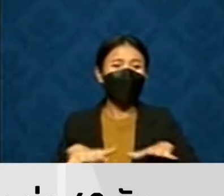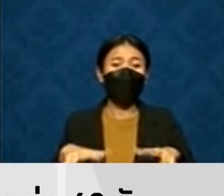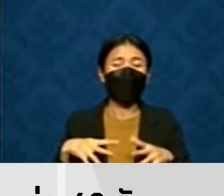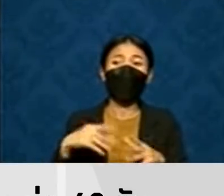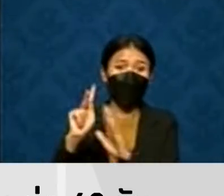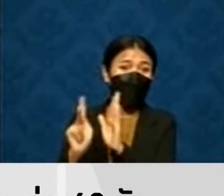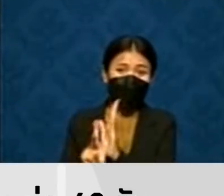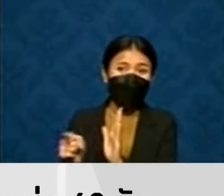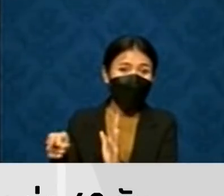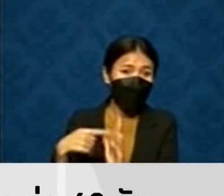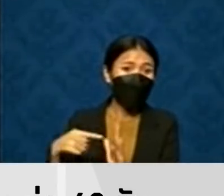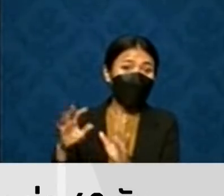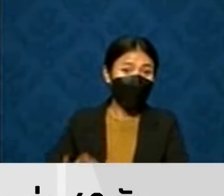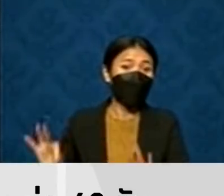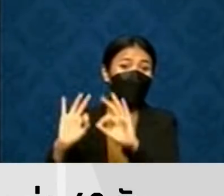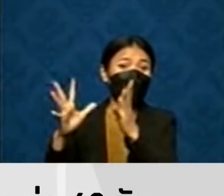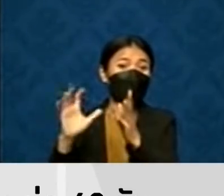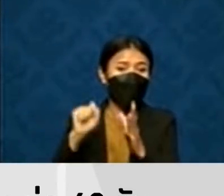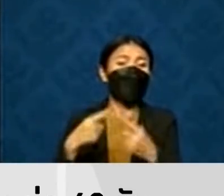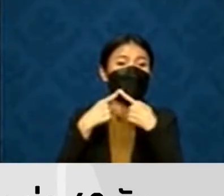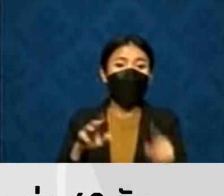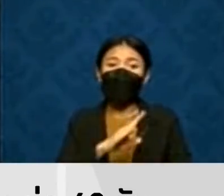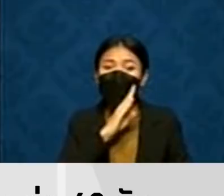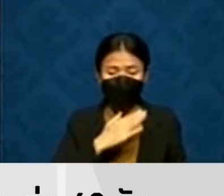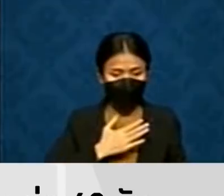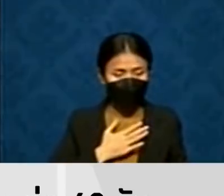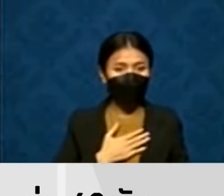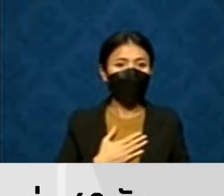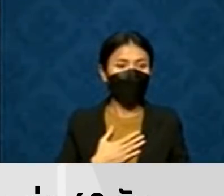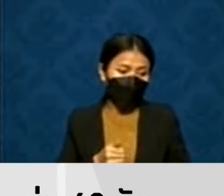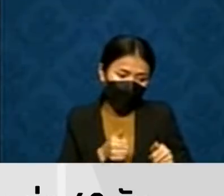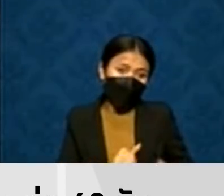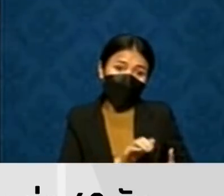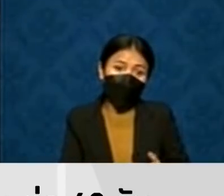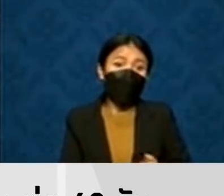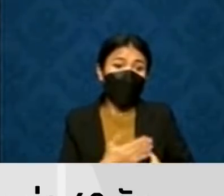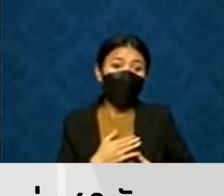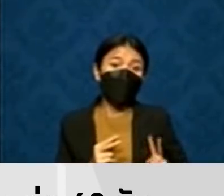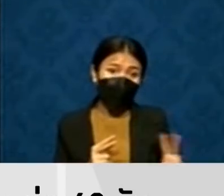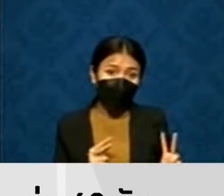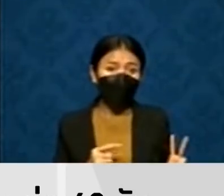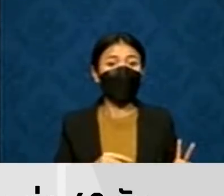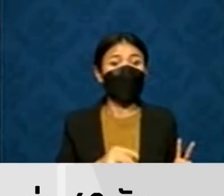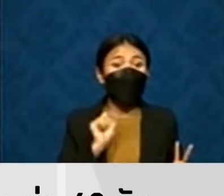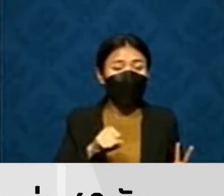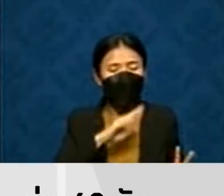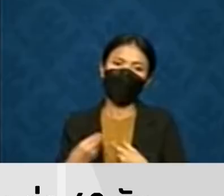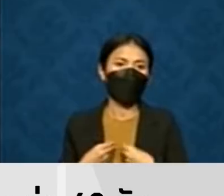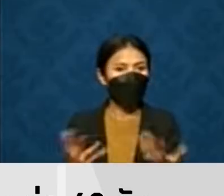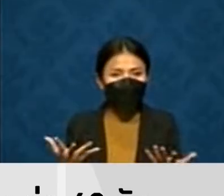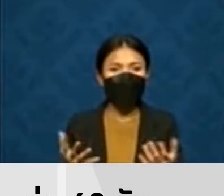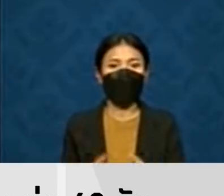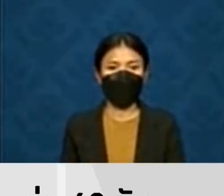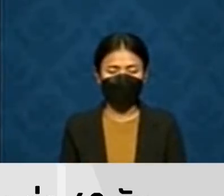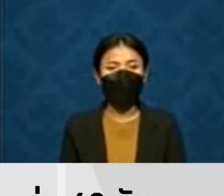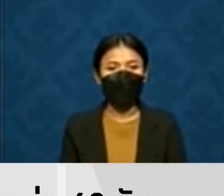กันใช้ชีวิตร่วมกันแต่เมื่อเขาป่วยไข้และการเซ็นยินยอมในการรักษานั้นกระทำแทนกันไม่ได้ท่านจะ